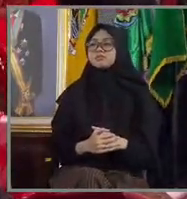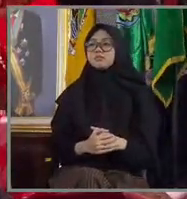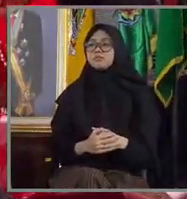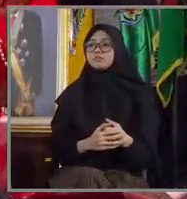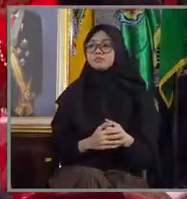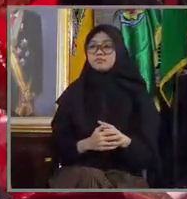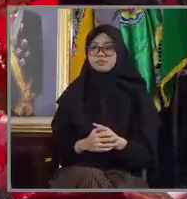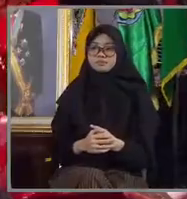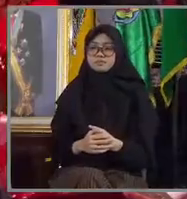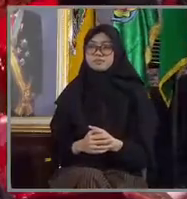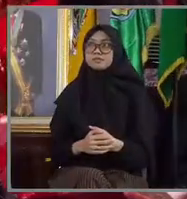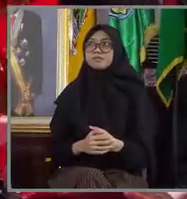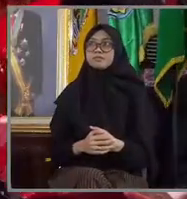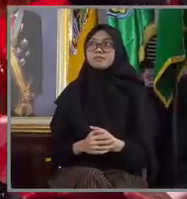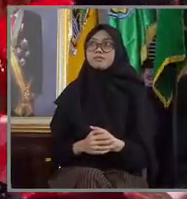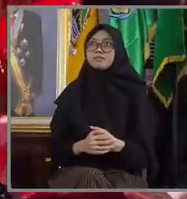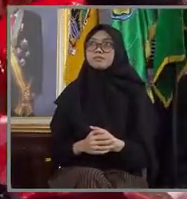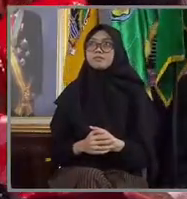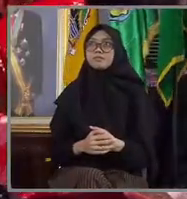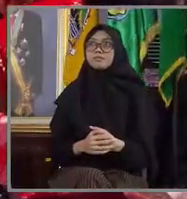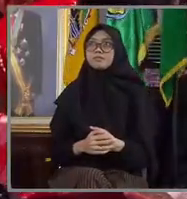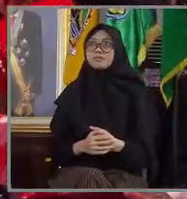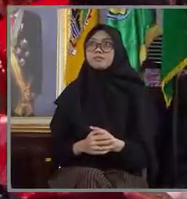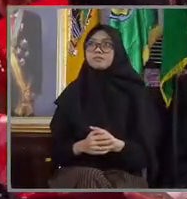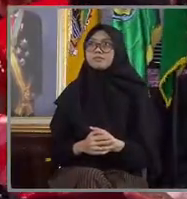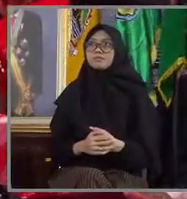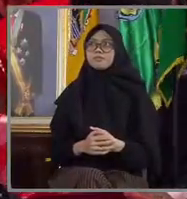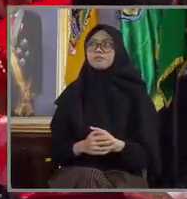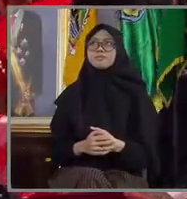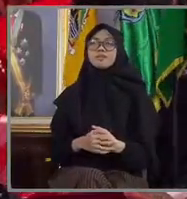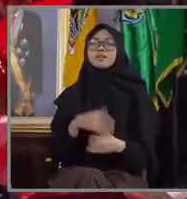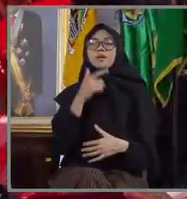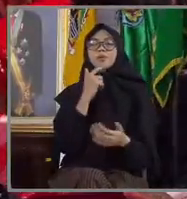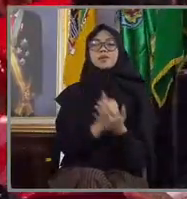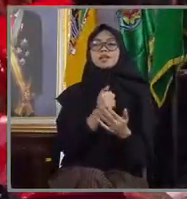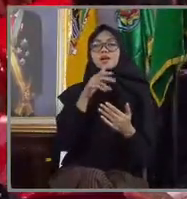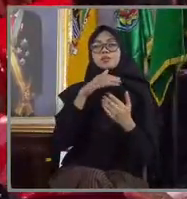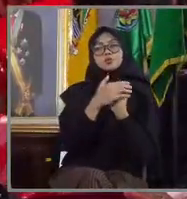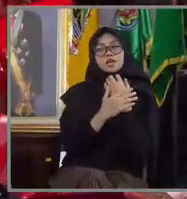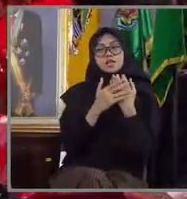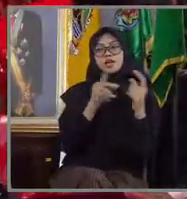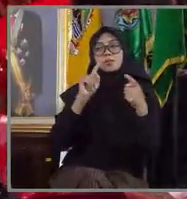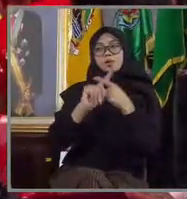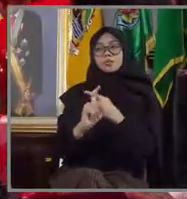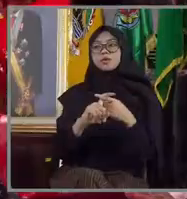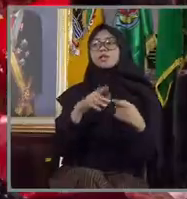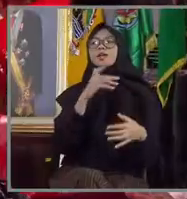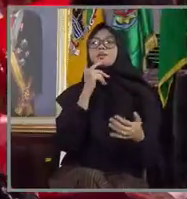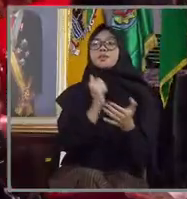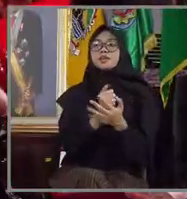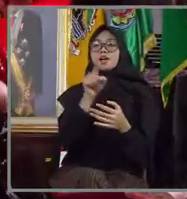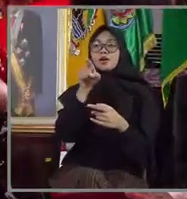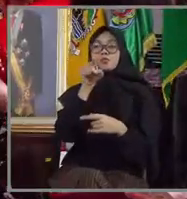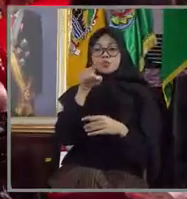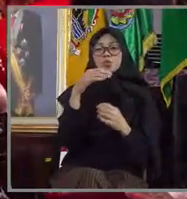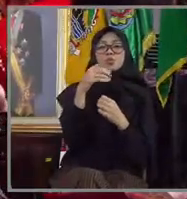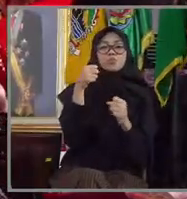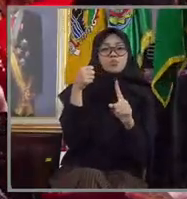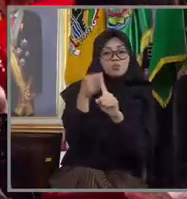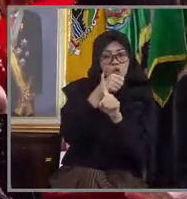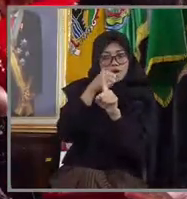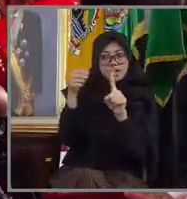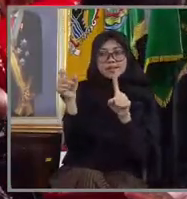belajar jangka menengah menghormati temen yang penting kamu sayangi temen yang kepentinganmu jangan Bully